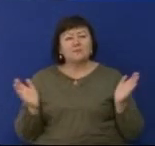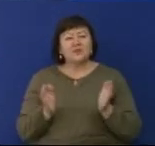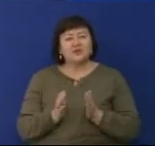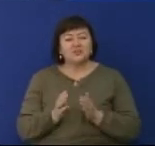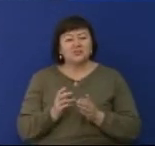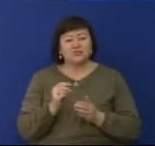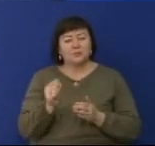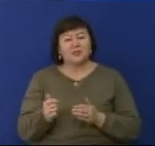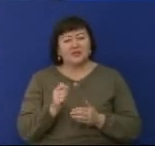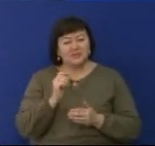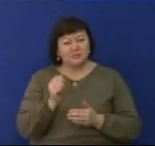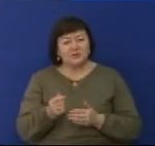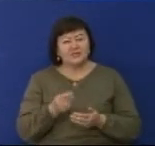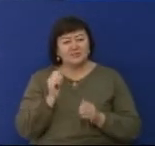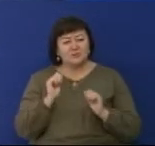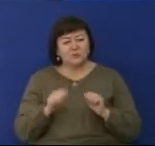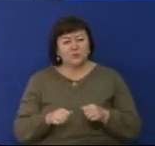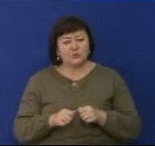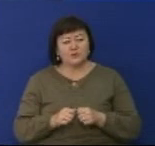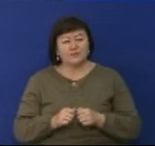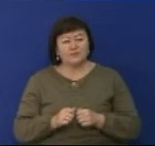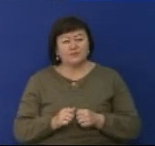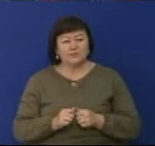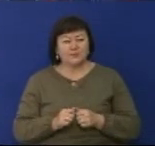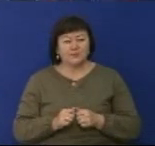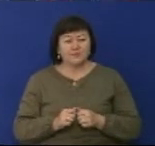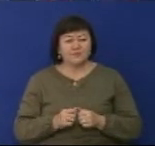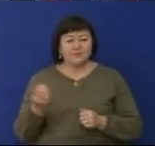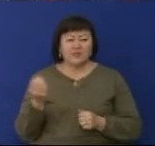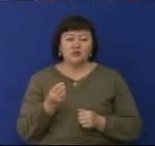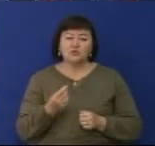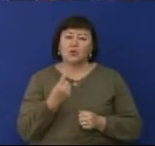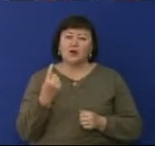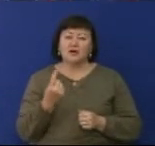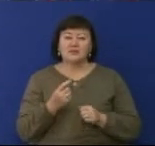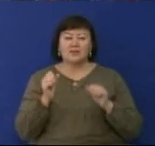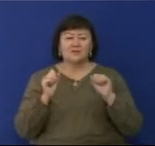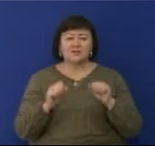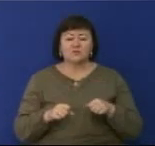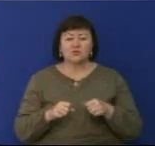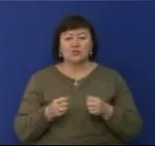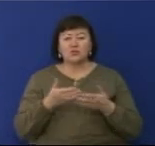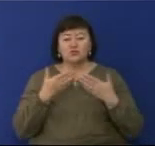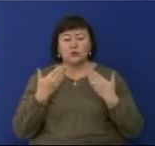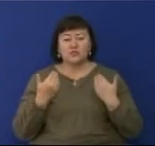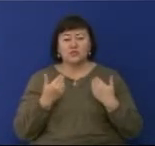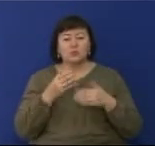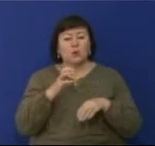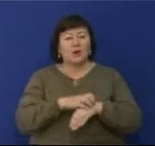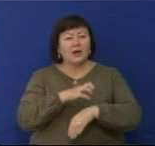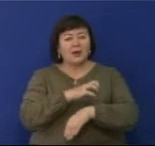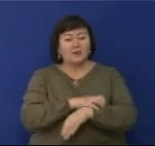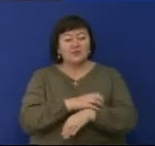меньше чем при 20 процента 1 еще одно преимущество отсутствие комиссии за оформление займа перевод и